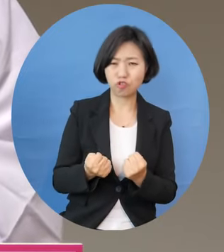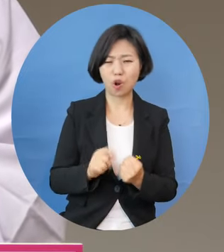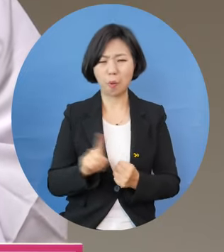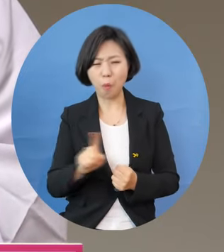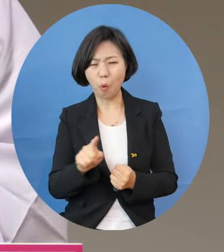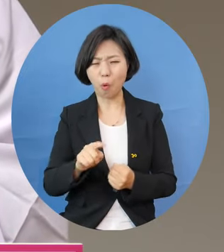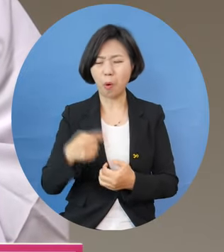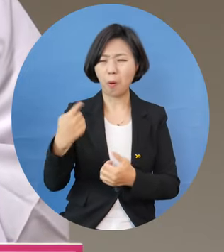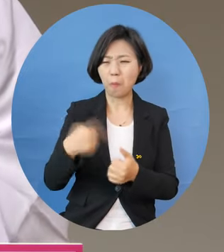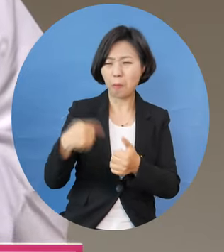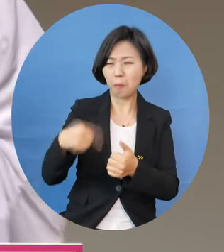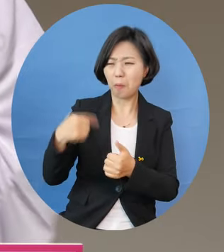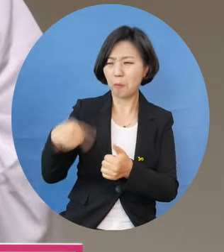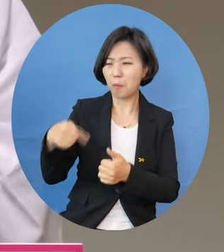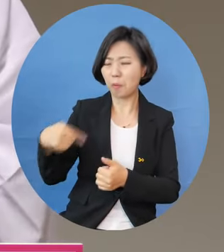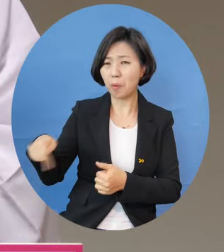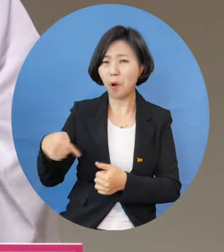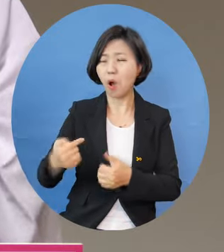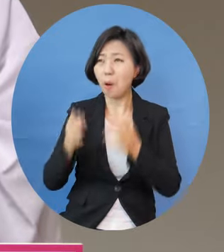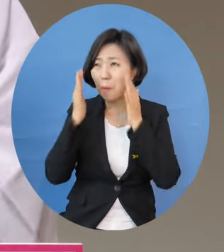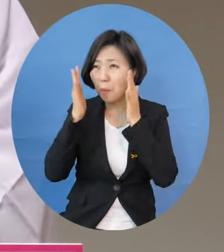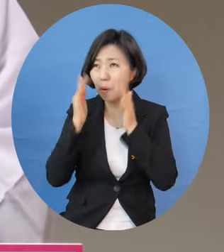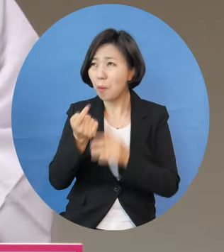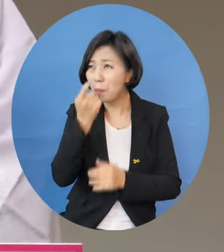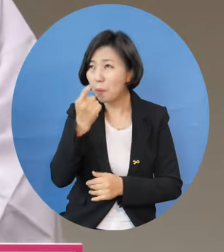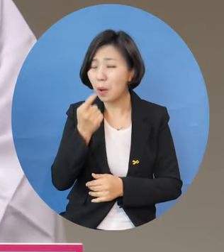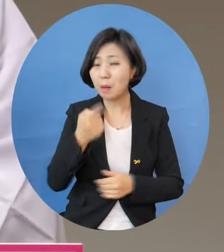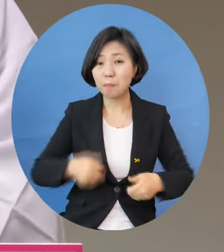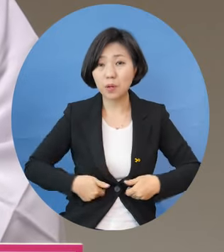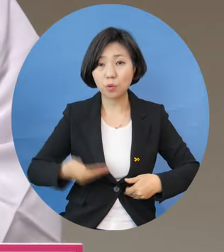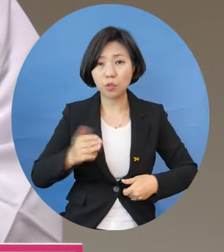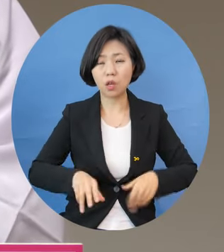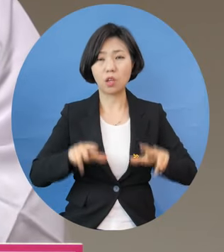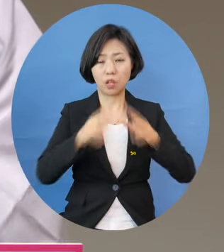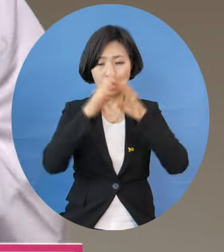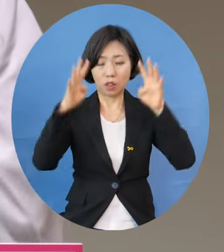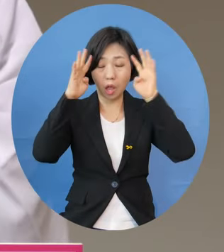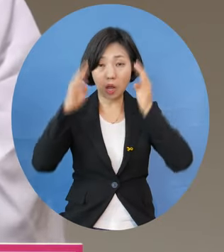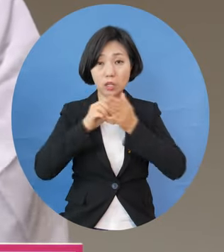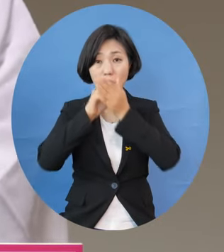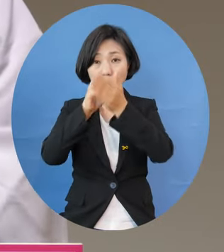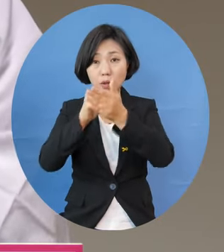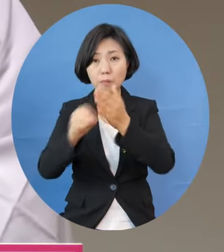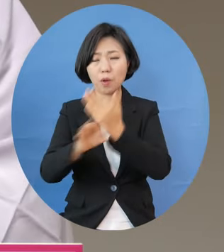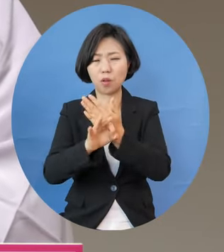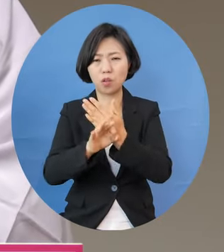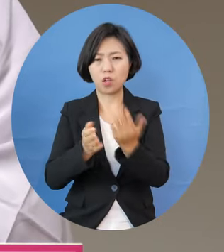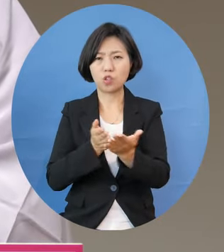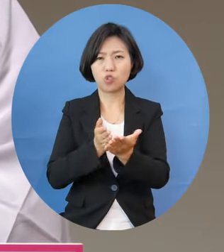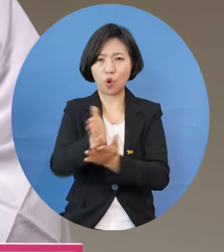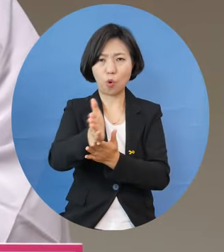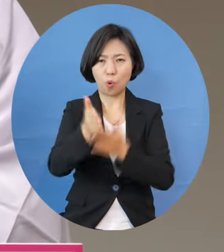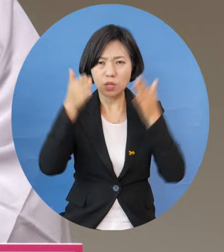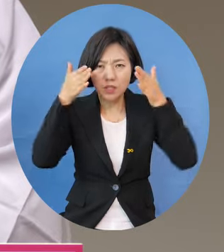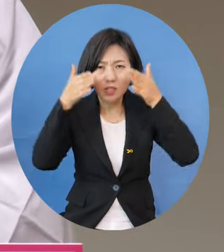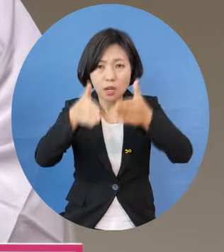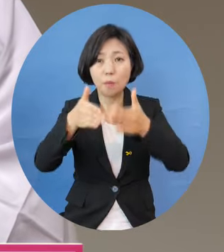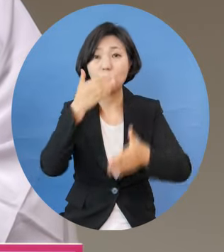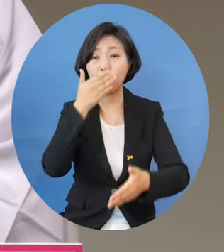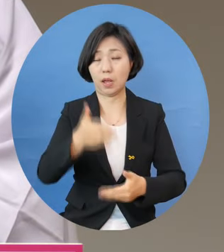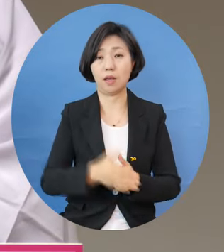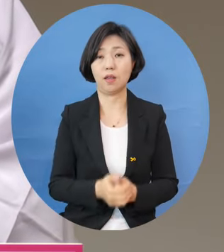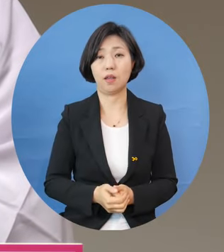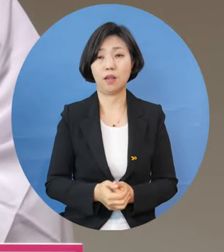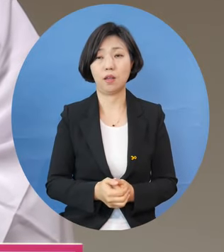해라, 뭐 해라 이러잖아, 그죠? 근데 대학 가면 이제 딱 그 전공 분야에 집중할 수 있으니까 자기 좋아하는 데 집중할 수가 있어요. 물론은